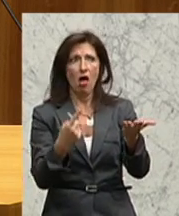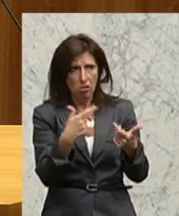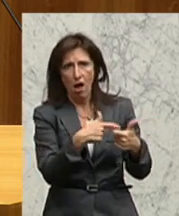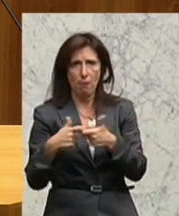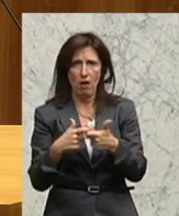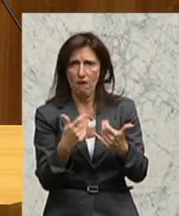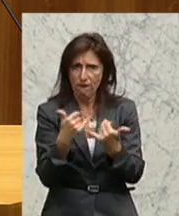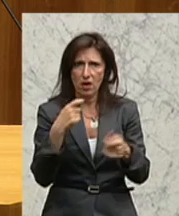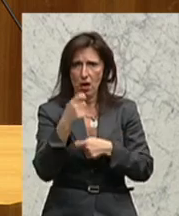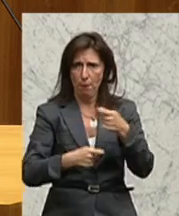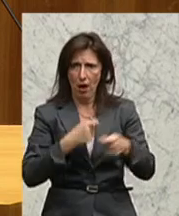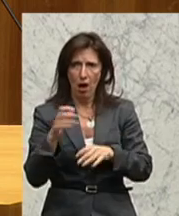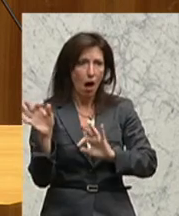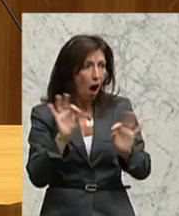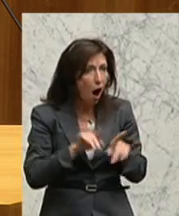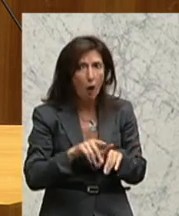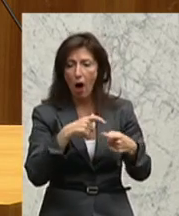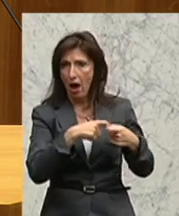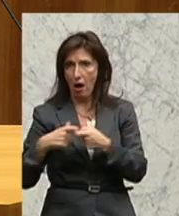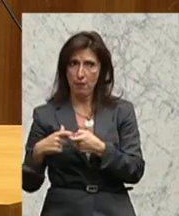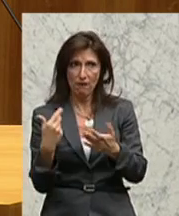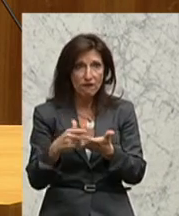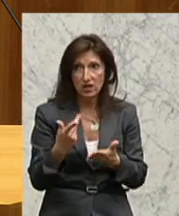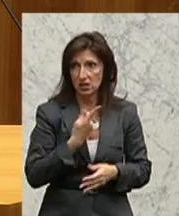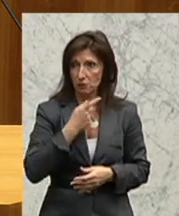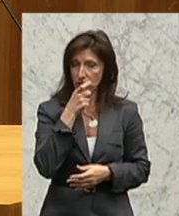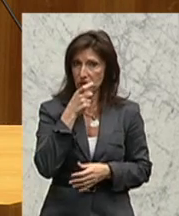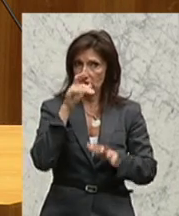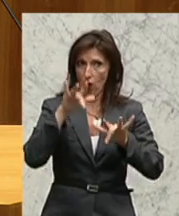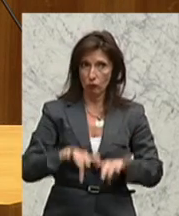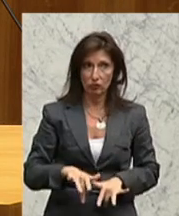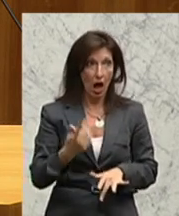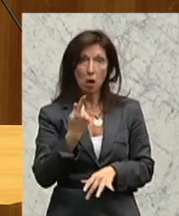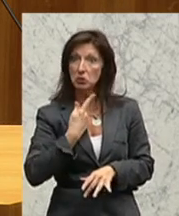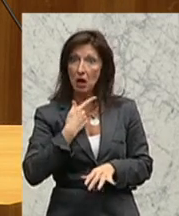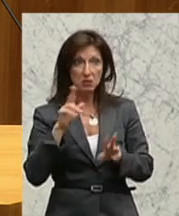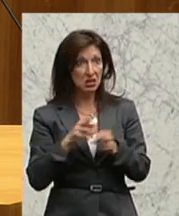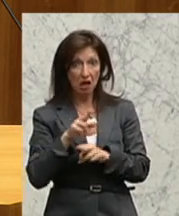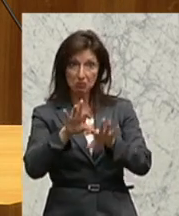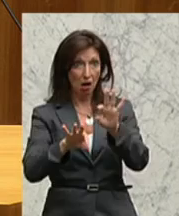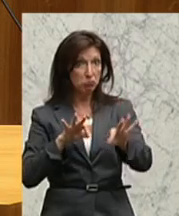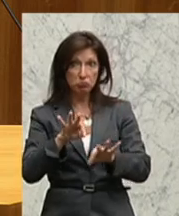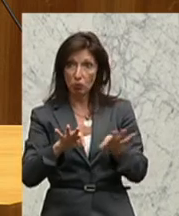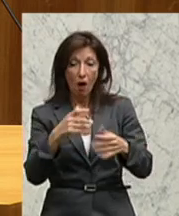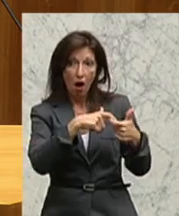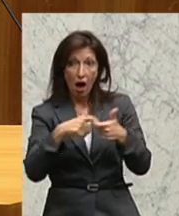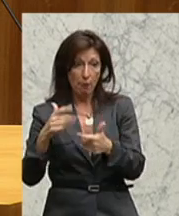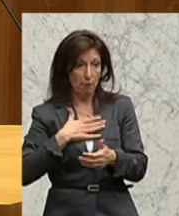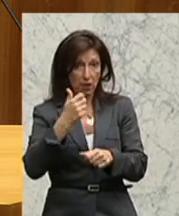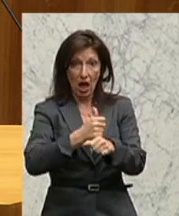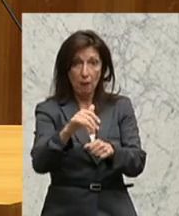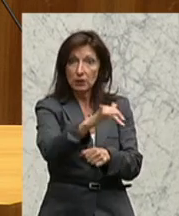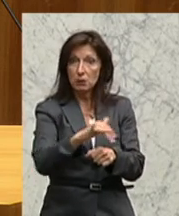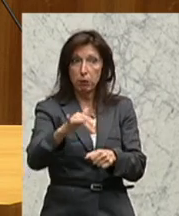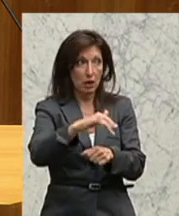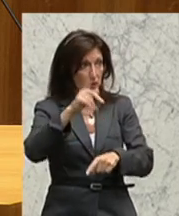einmal selber aussuche, weil ich zufällig je nach Job in einer unterschiedlichen Versicherung versichert bin. Bitte, Herr Minister,